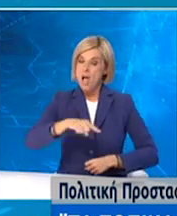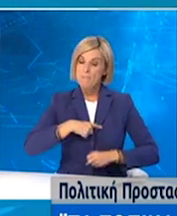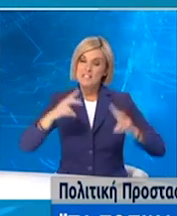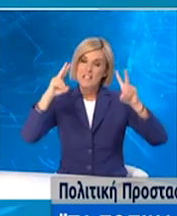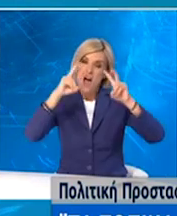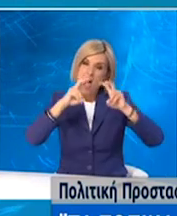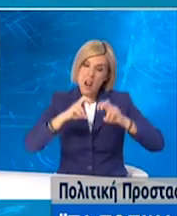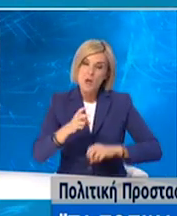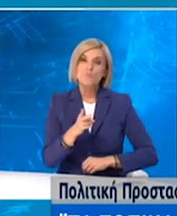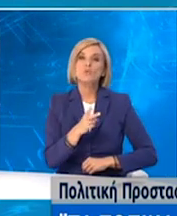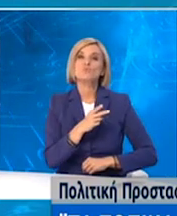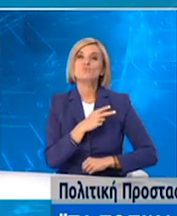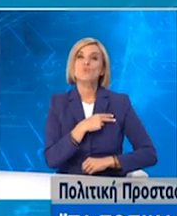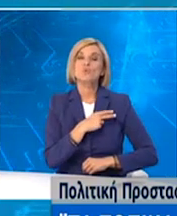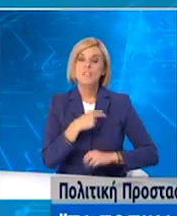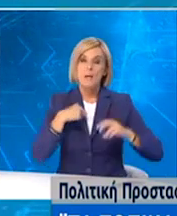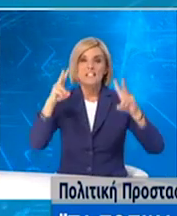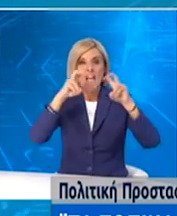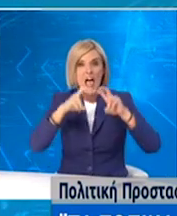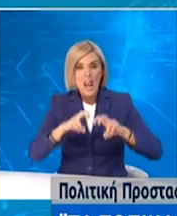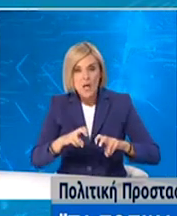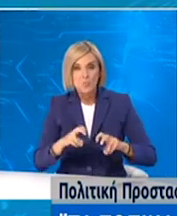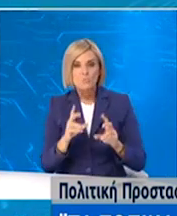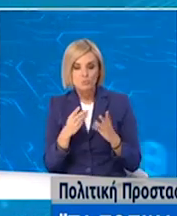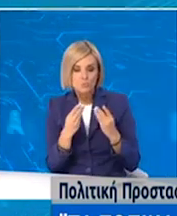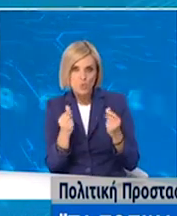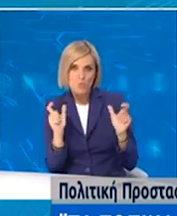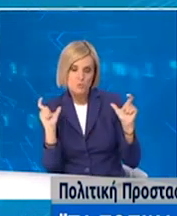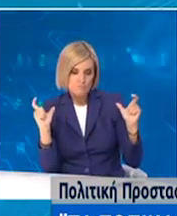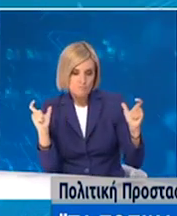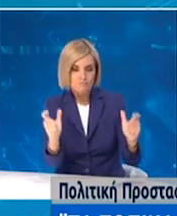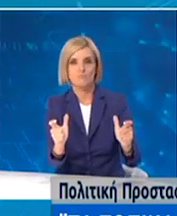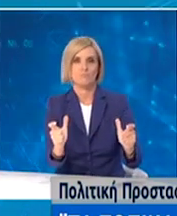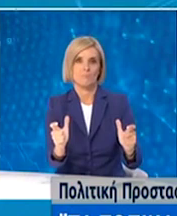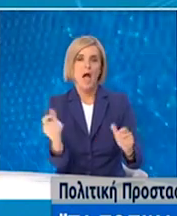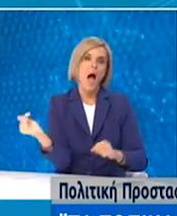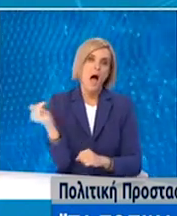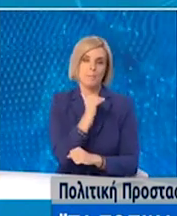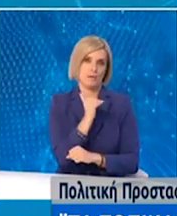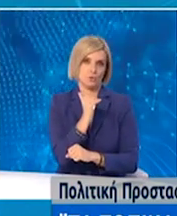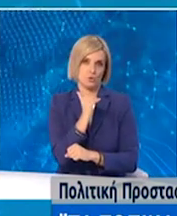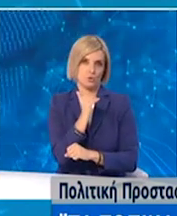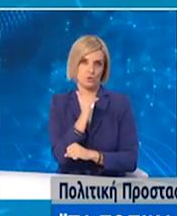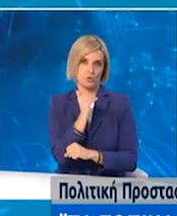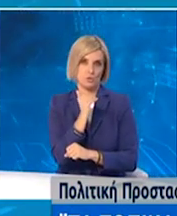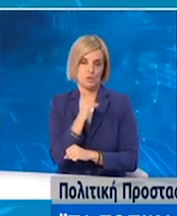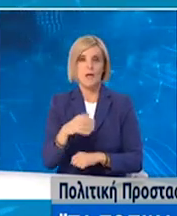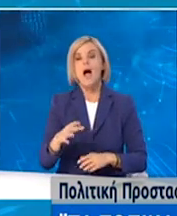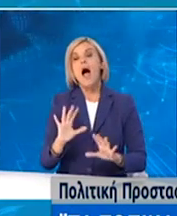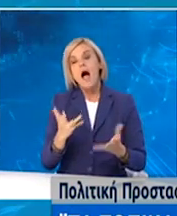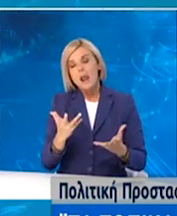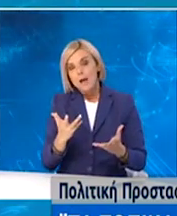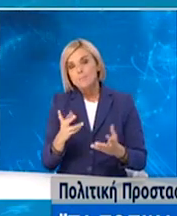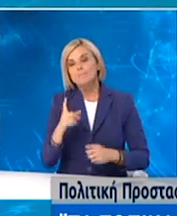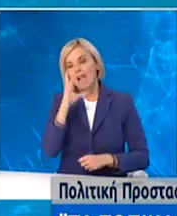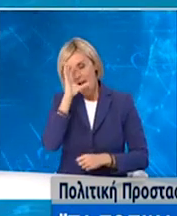τέτοιος, ο οποίος μέχρι τώρα έχουμε πετύχει και έχουμε στεγανοποιήσει κάθε τέτοια περίπτωση. Χάνουμε πολύτιμο χρόνο,